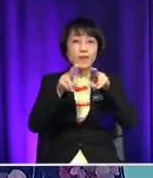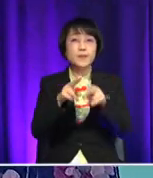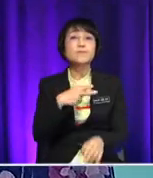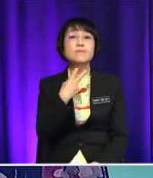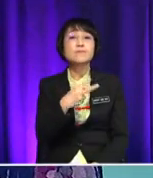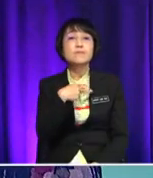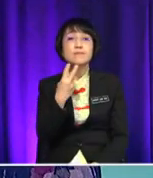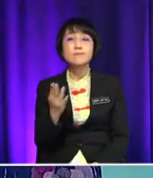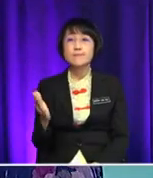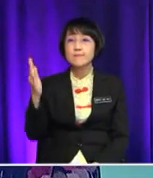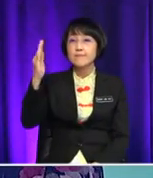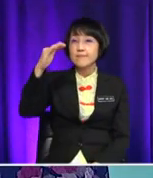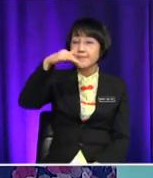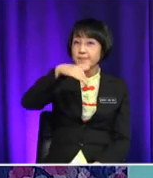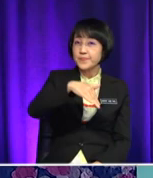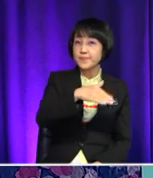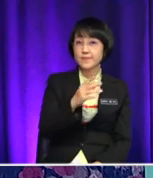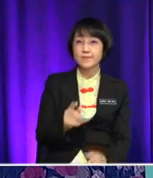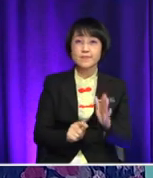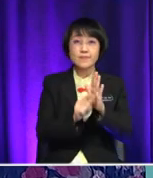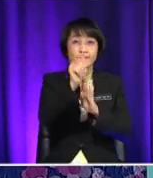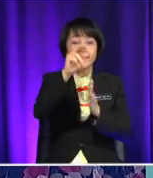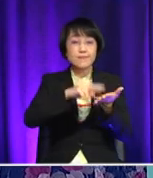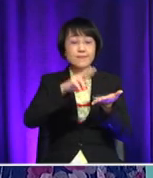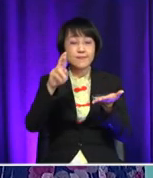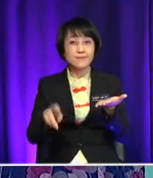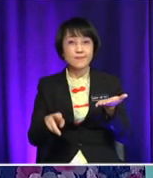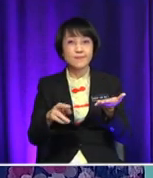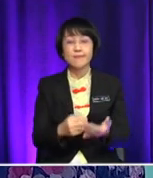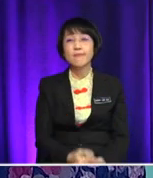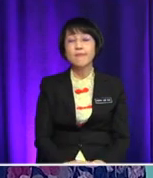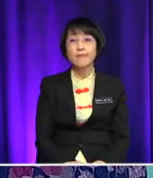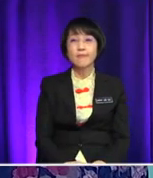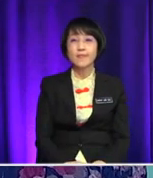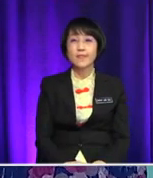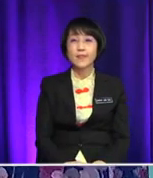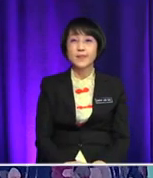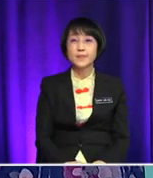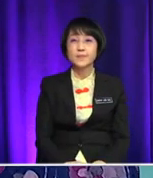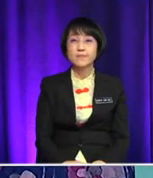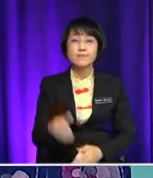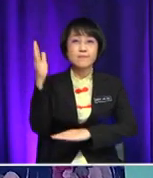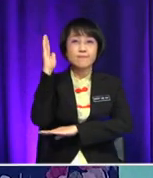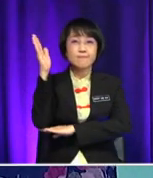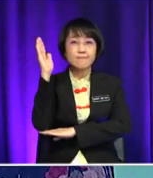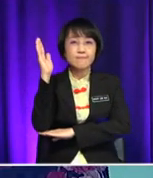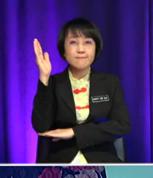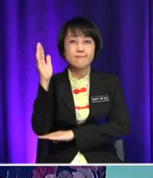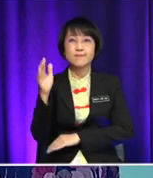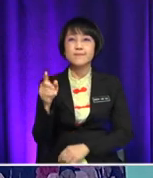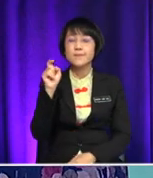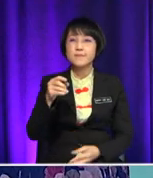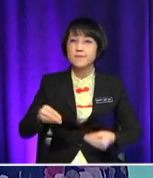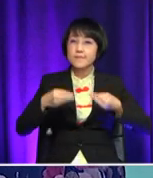bila anak menyampaikan sarahan kalau kita dengar ciri-ciri tadi sampaikan tuh dengan memberi keyakinan